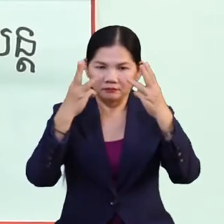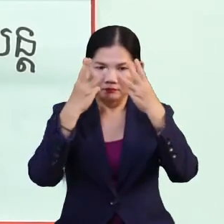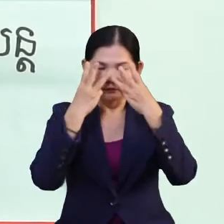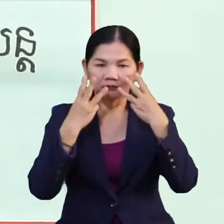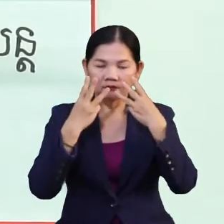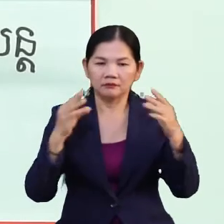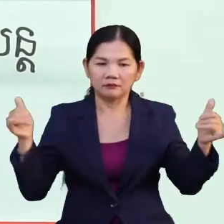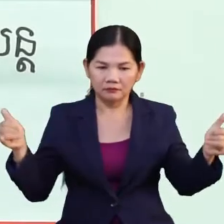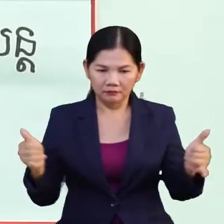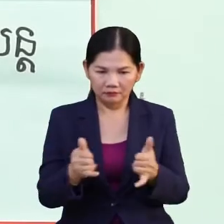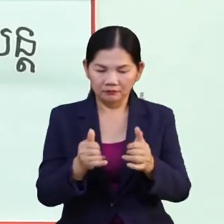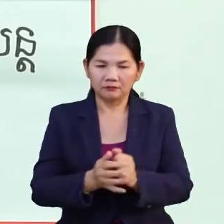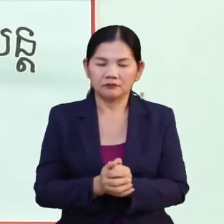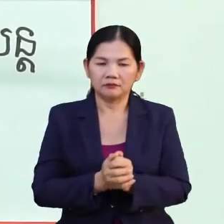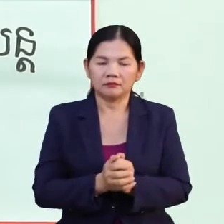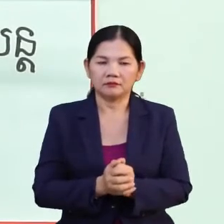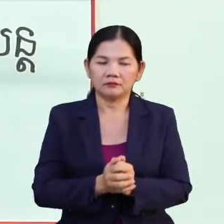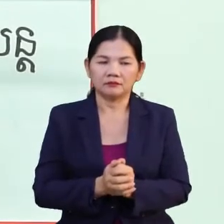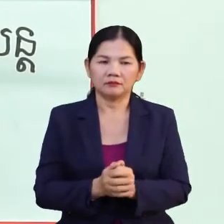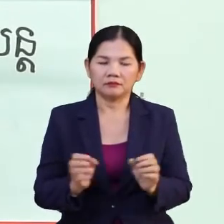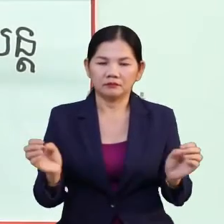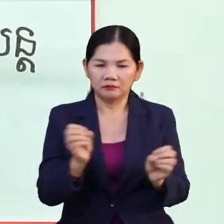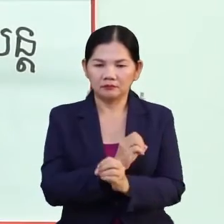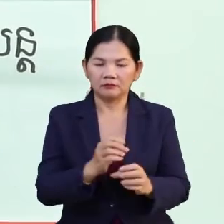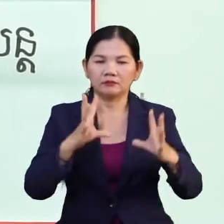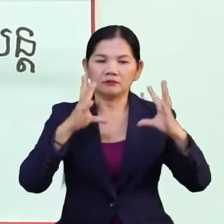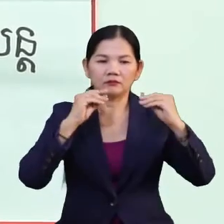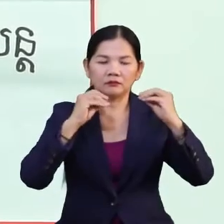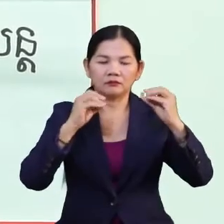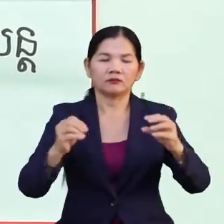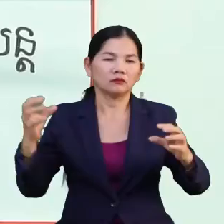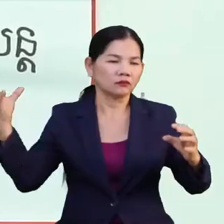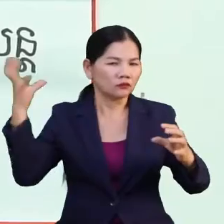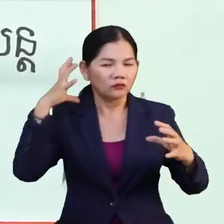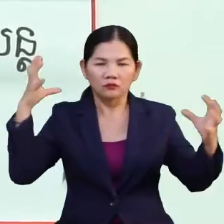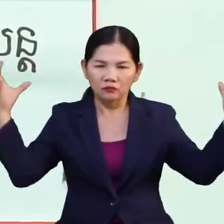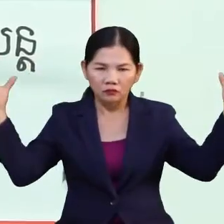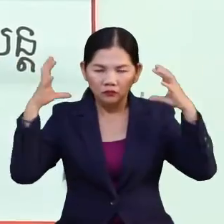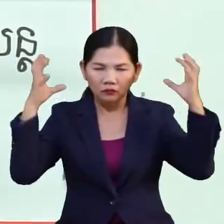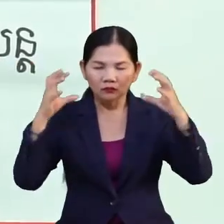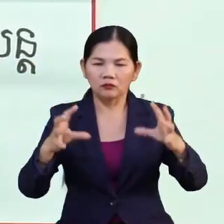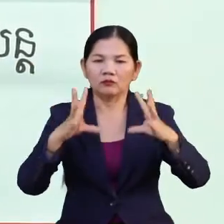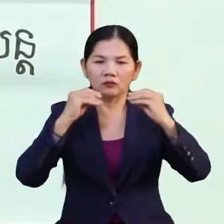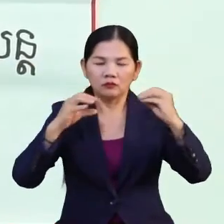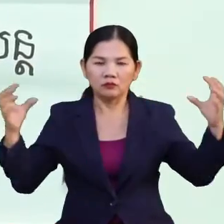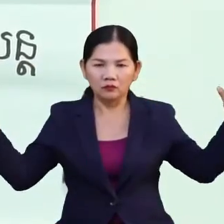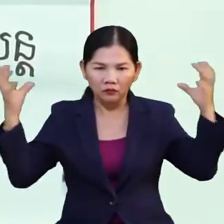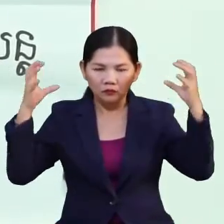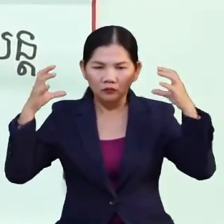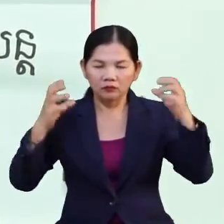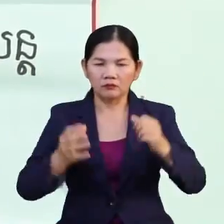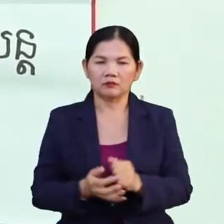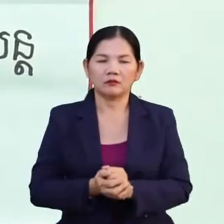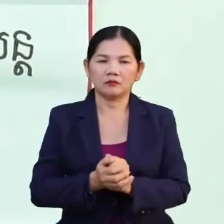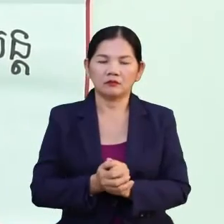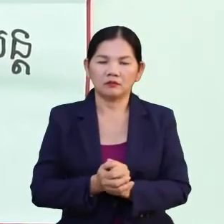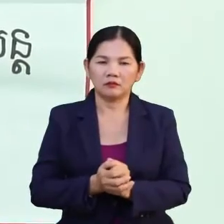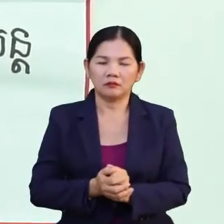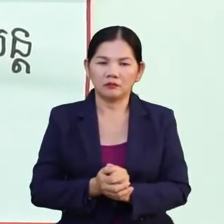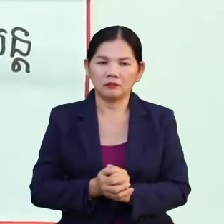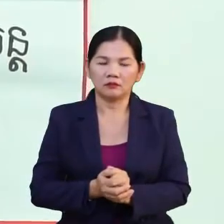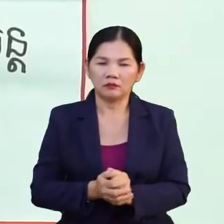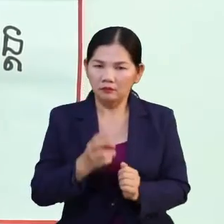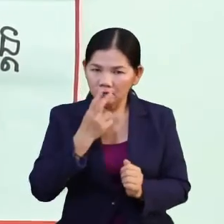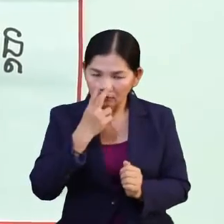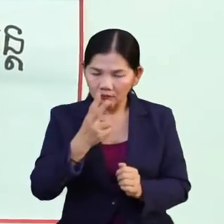ពយន្តអញ្ចឹងគេមិនត្រមិននិយាយគ្នាឮឮចាកន្លែងដែលគេចាលេងល្ខោនកន្លែងដែ